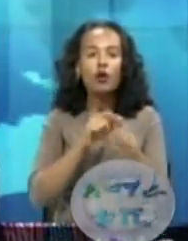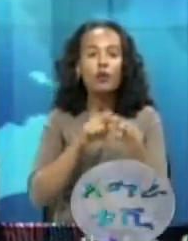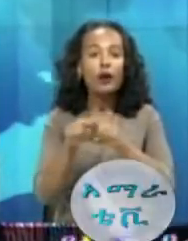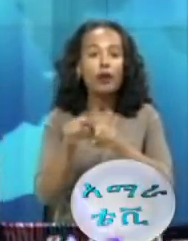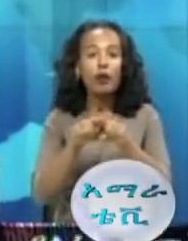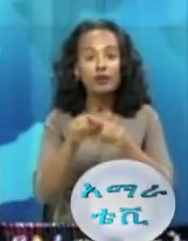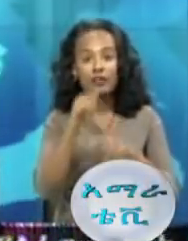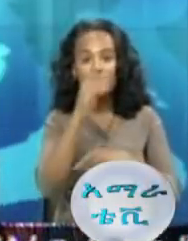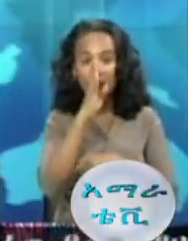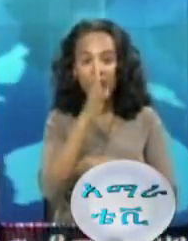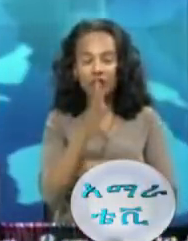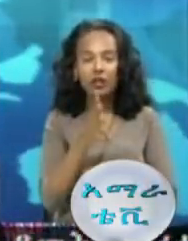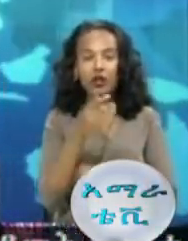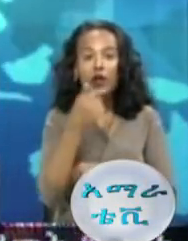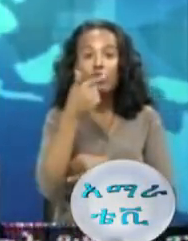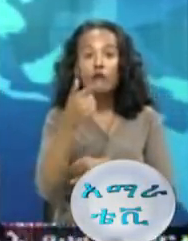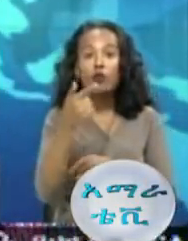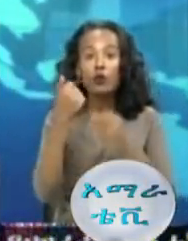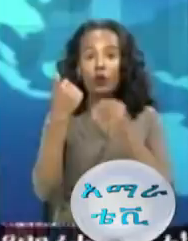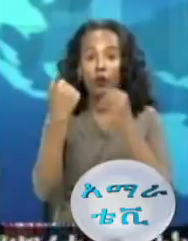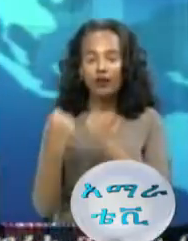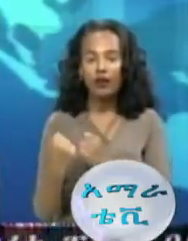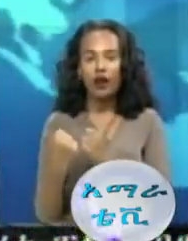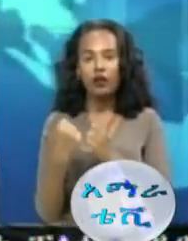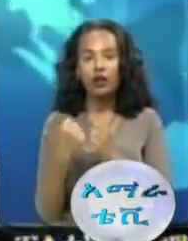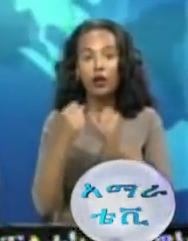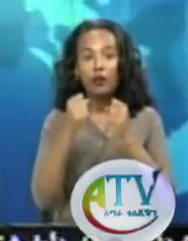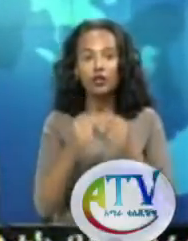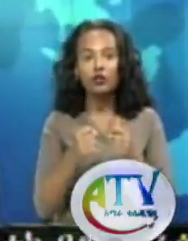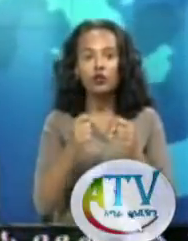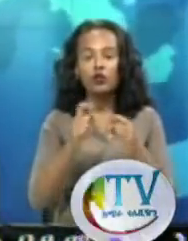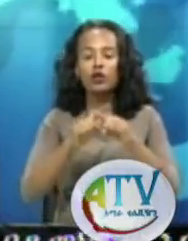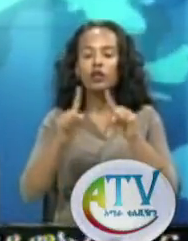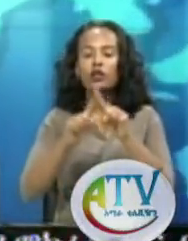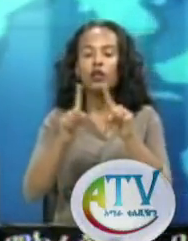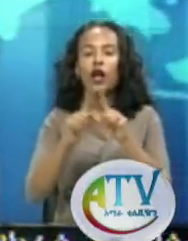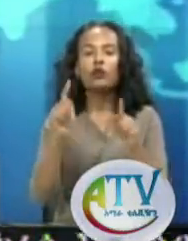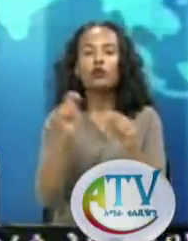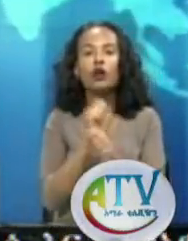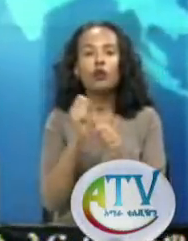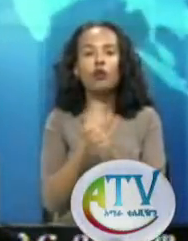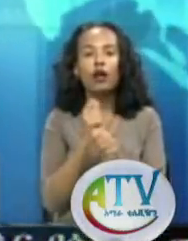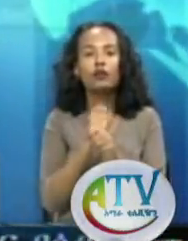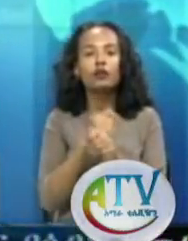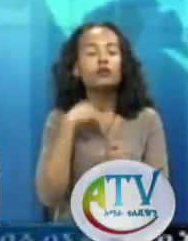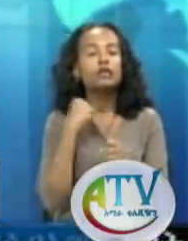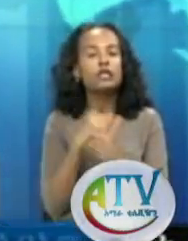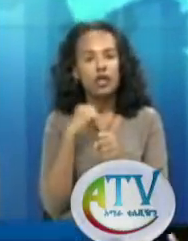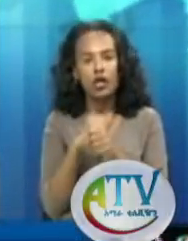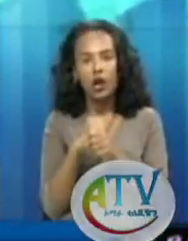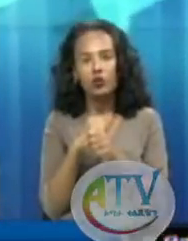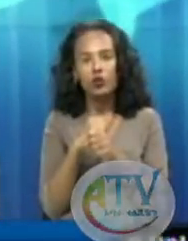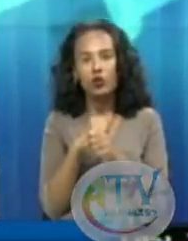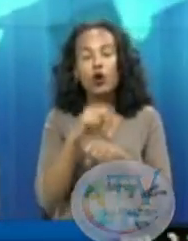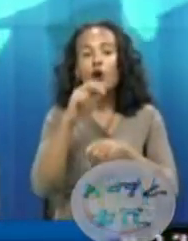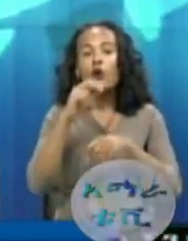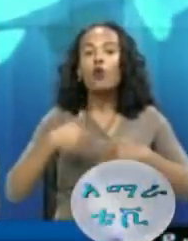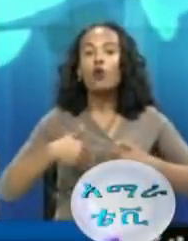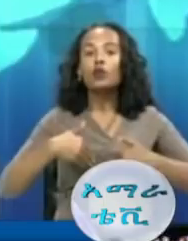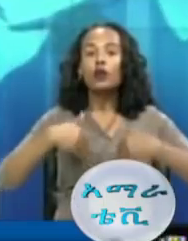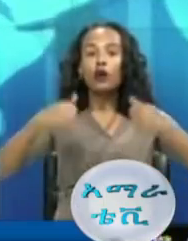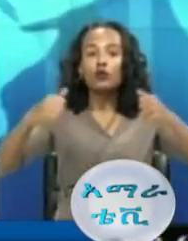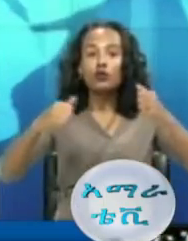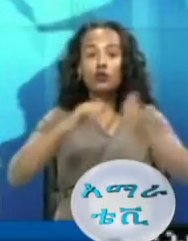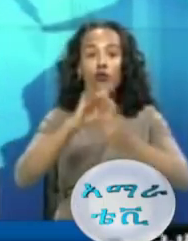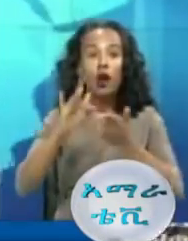መግባባትን ለመፍጠር ብሎም ለማጠናከር የሚያስችሉ የተለያዩ ተግባራትም ይከናወናሉ። ወጣቶችን